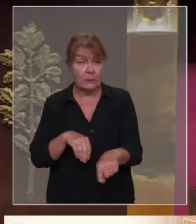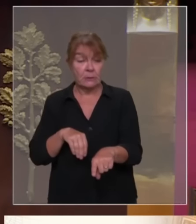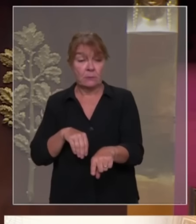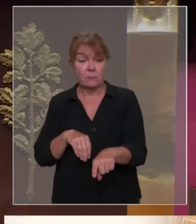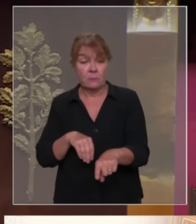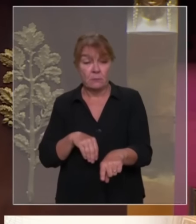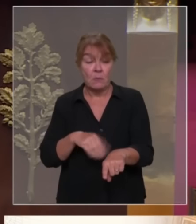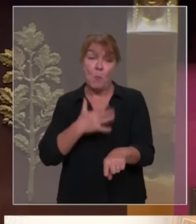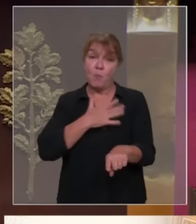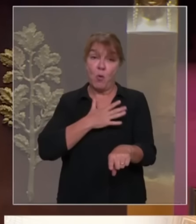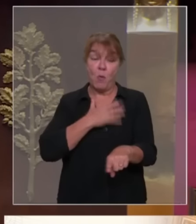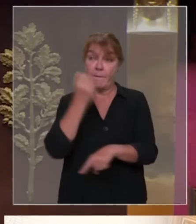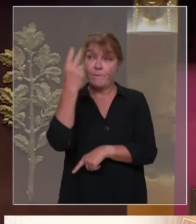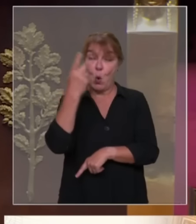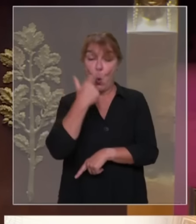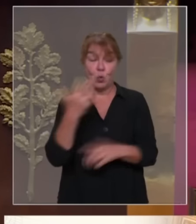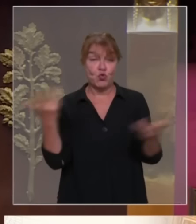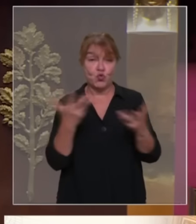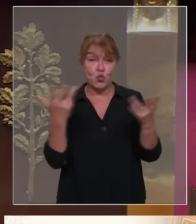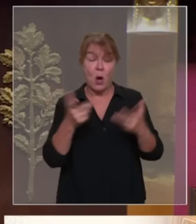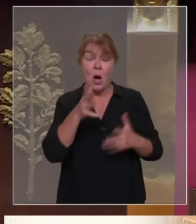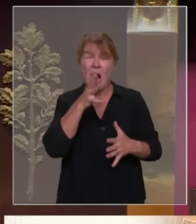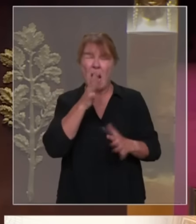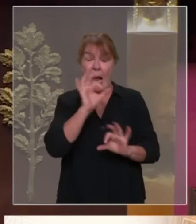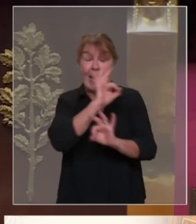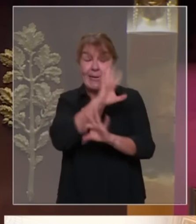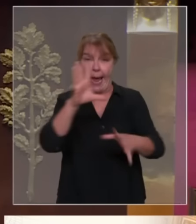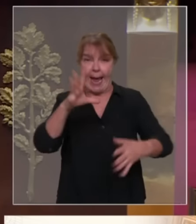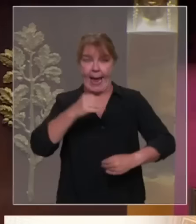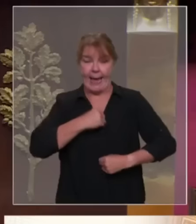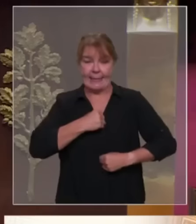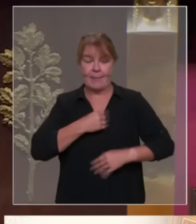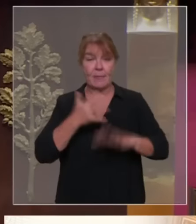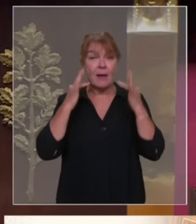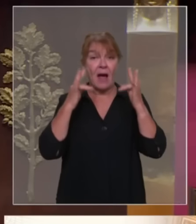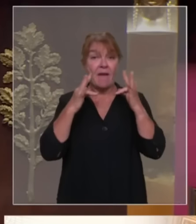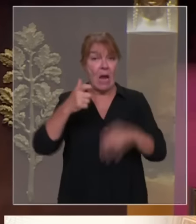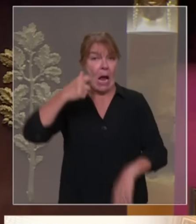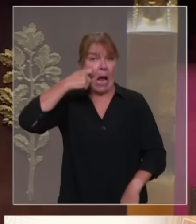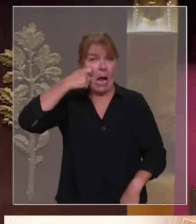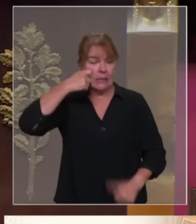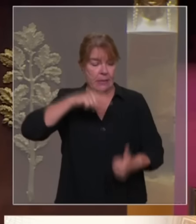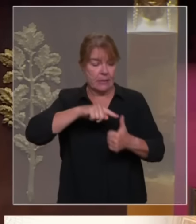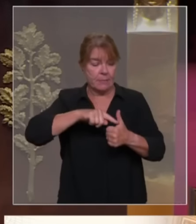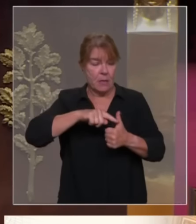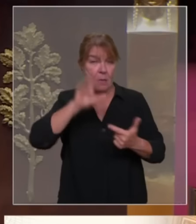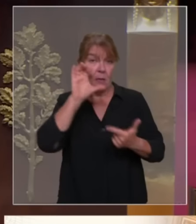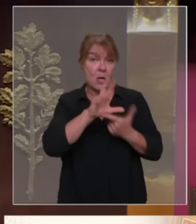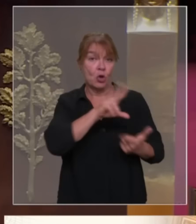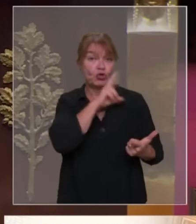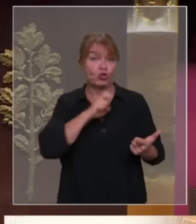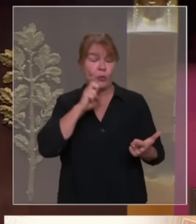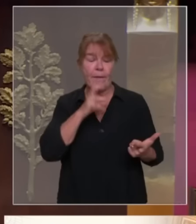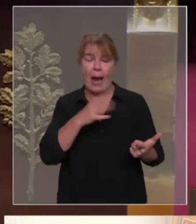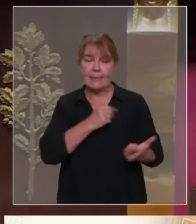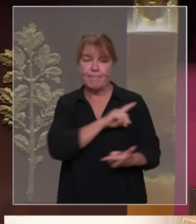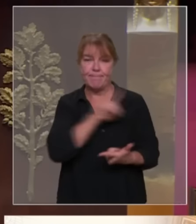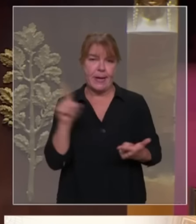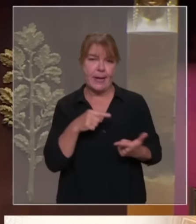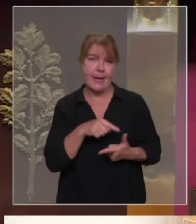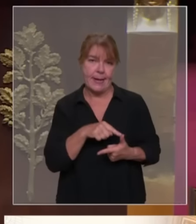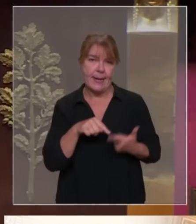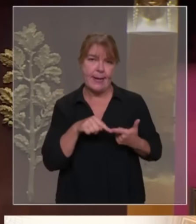Il n'y aura aucune tolérance à l'égard du racisme et de l'antisémitisme.